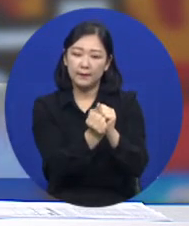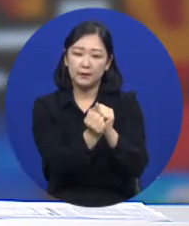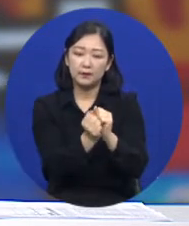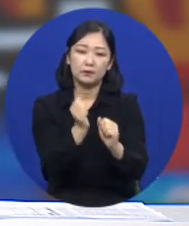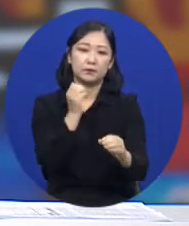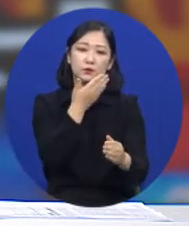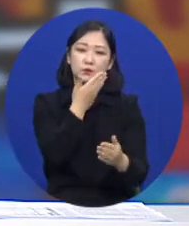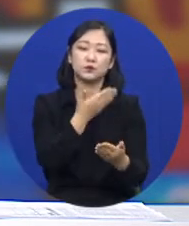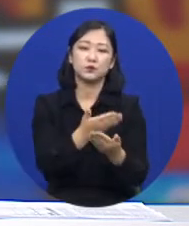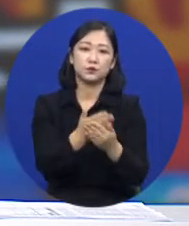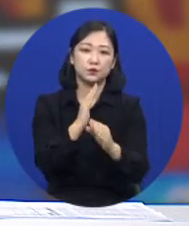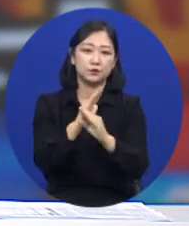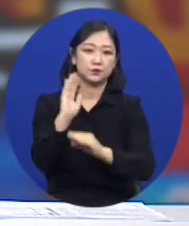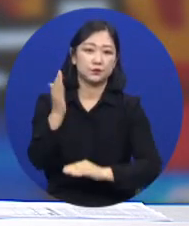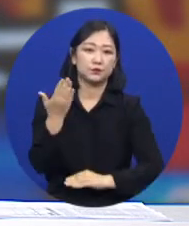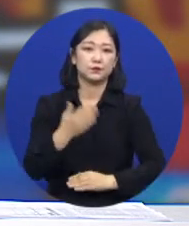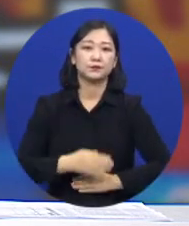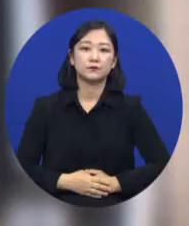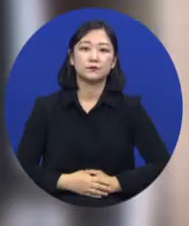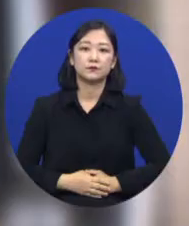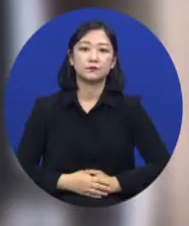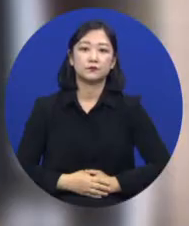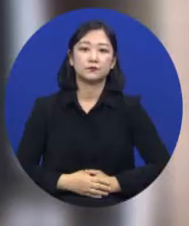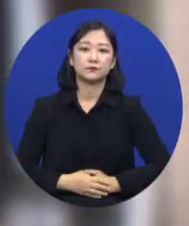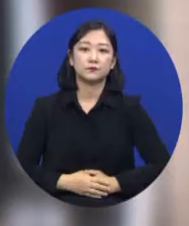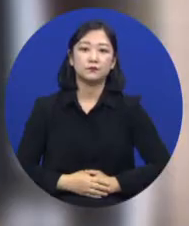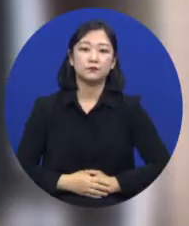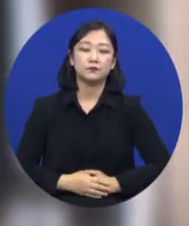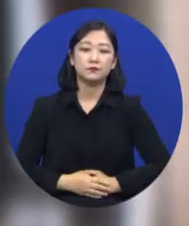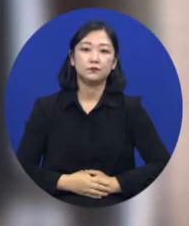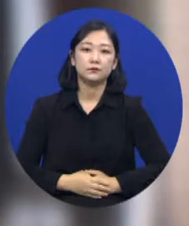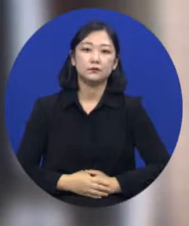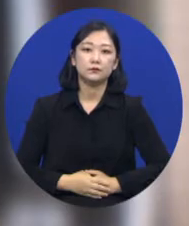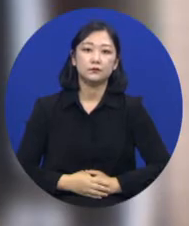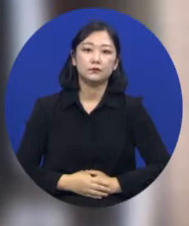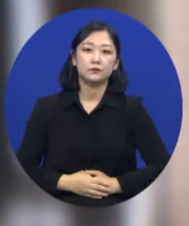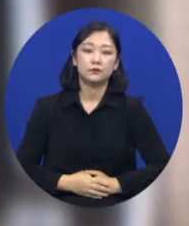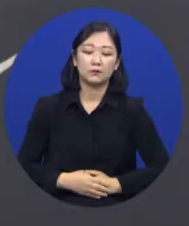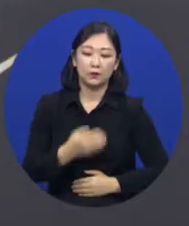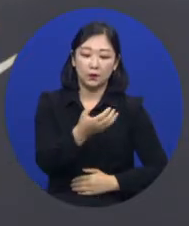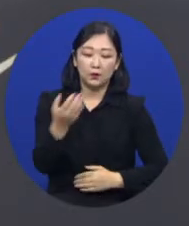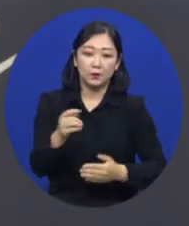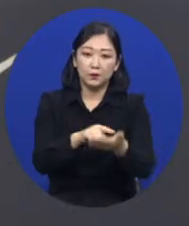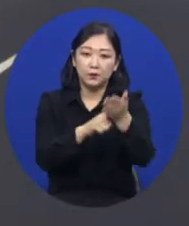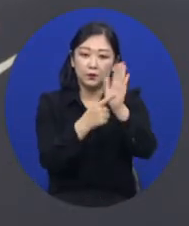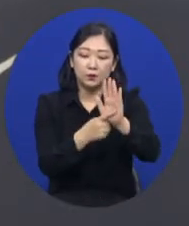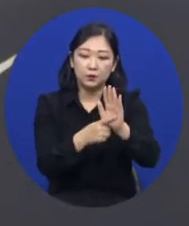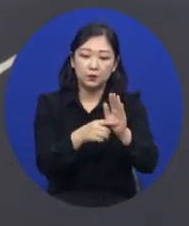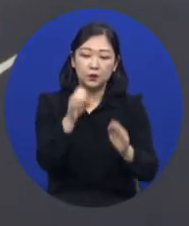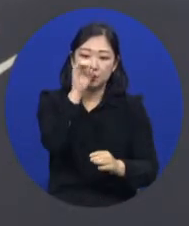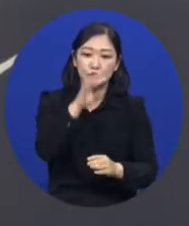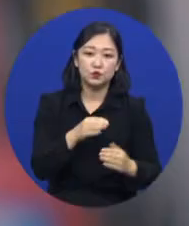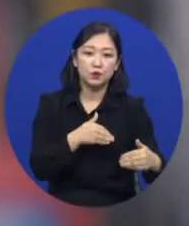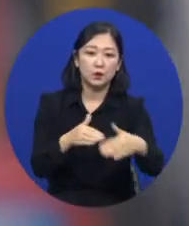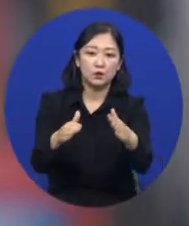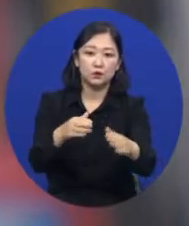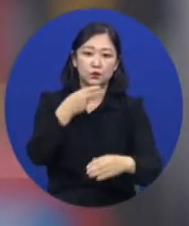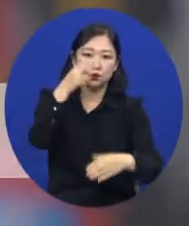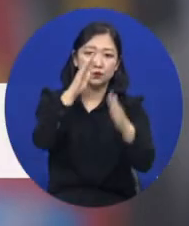전망입니다 박성도 기자가 보도합니다 동선이 공개된 제주시 중앙로 의 유흥 추정